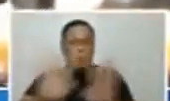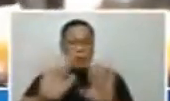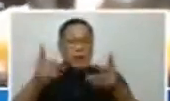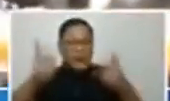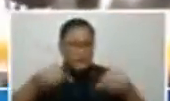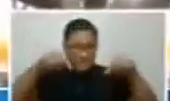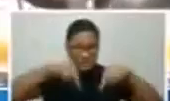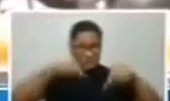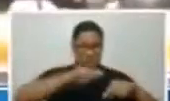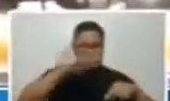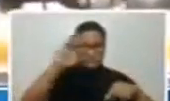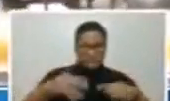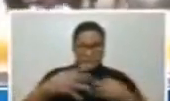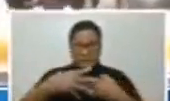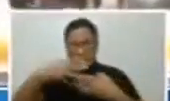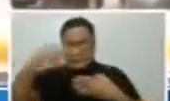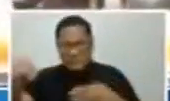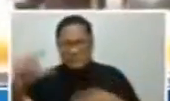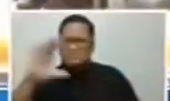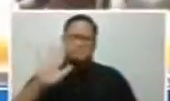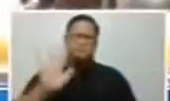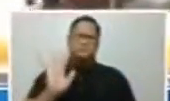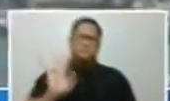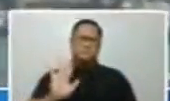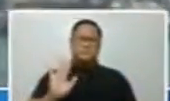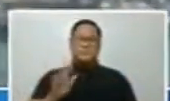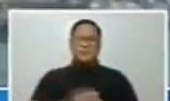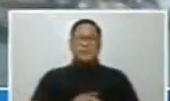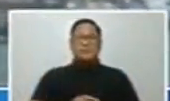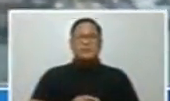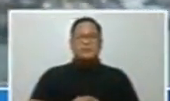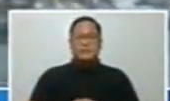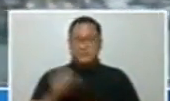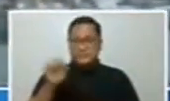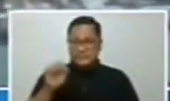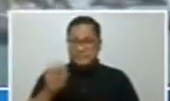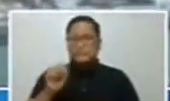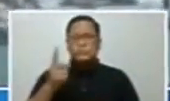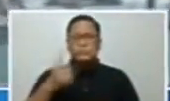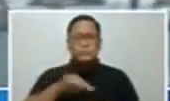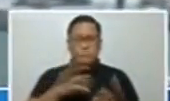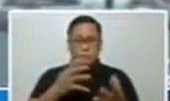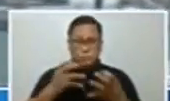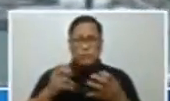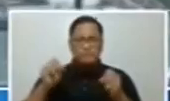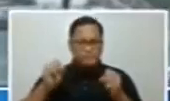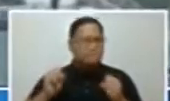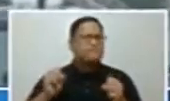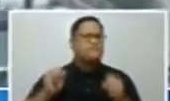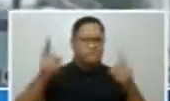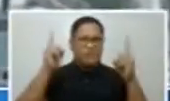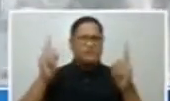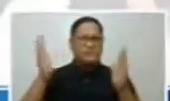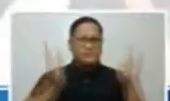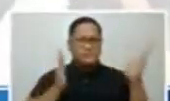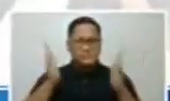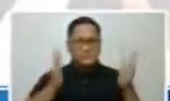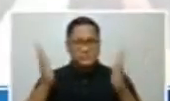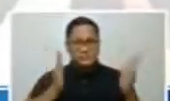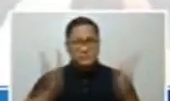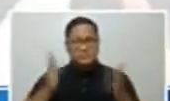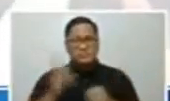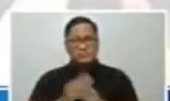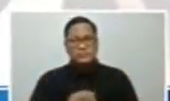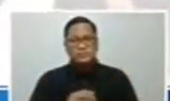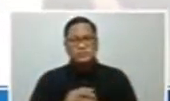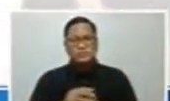they're still willing to do their part to fight this war against COVID. I really salute you. I know the hardship